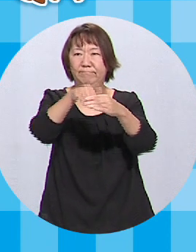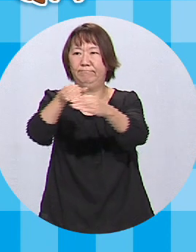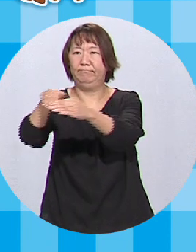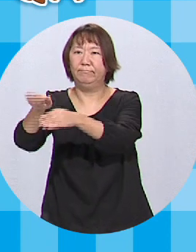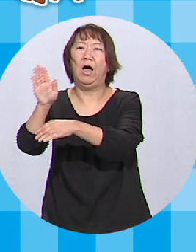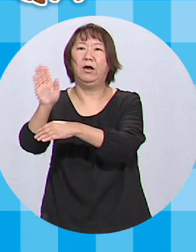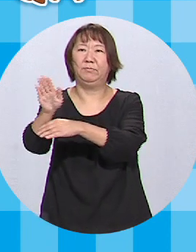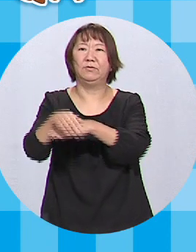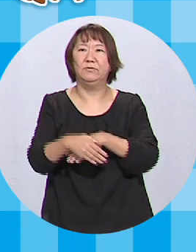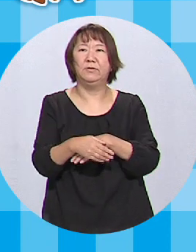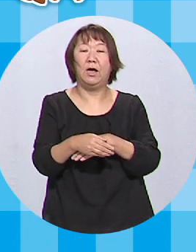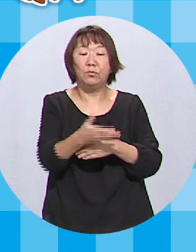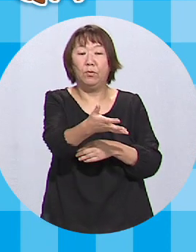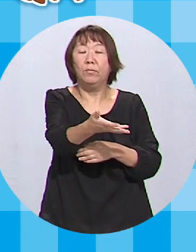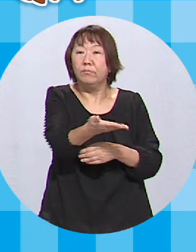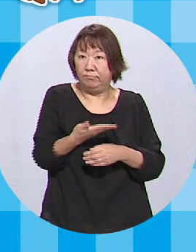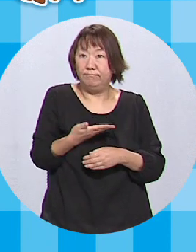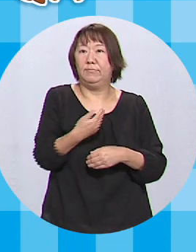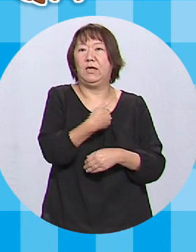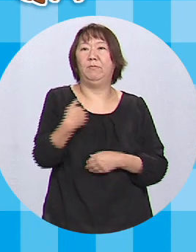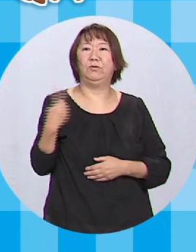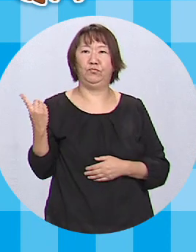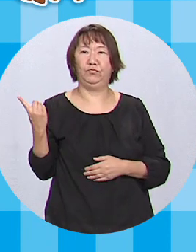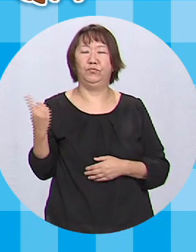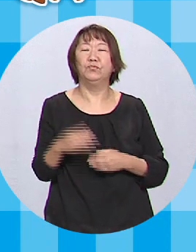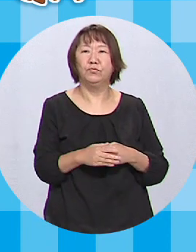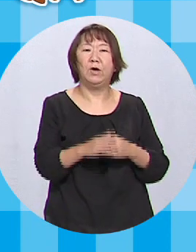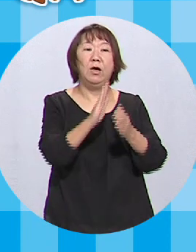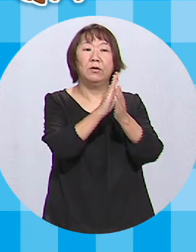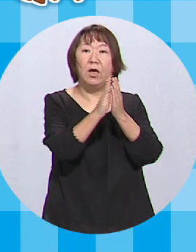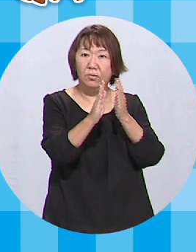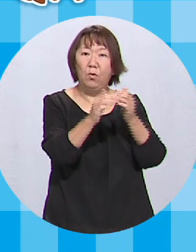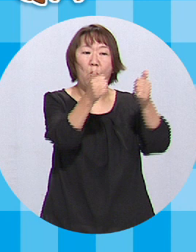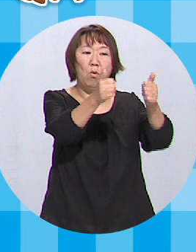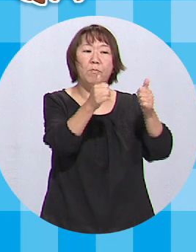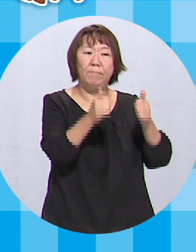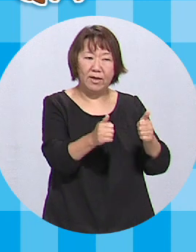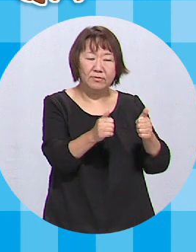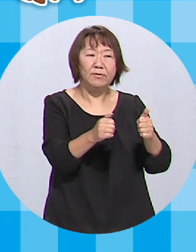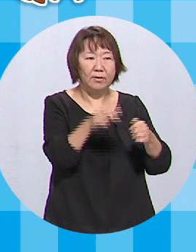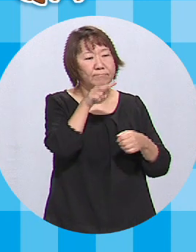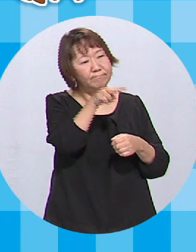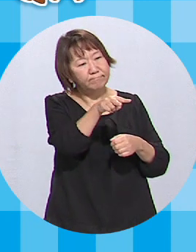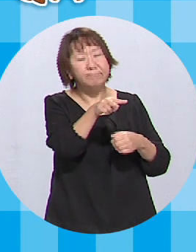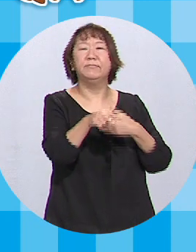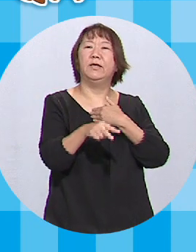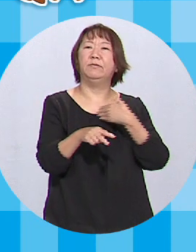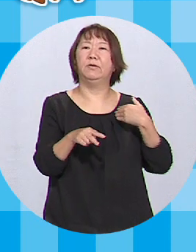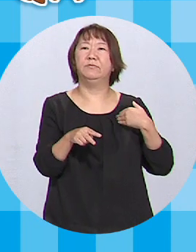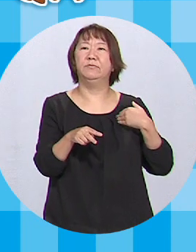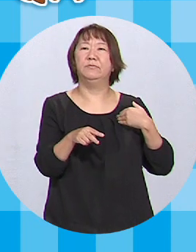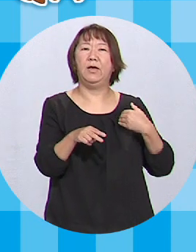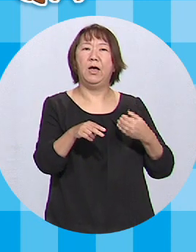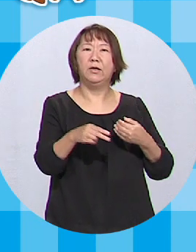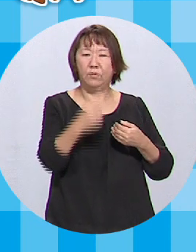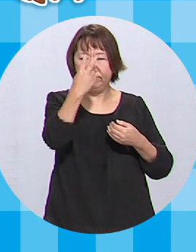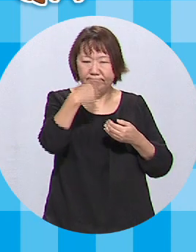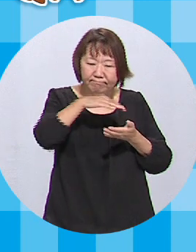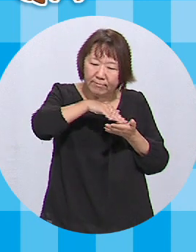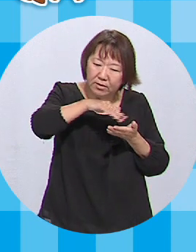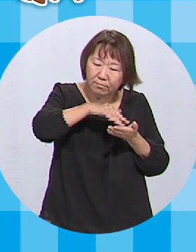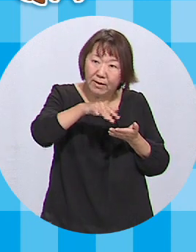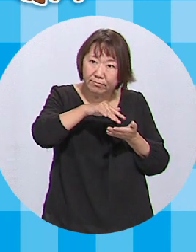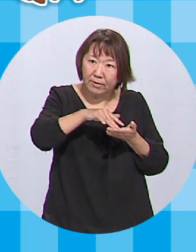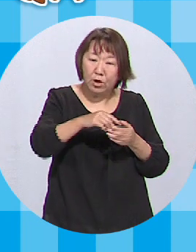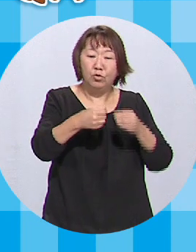か、ご覧のところで入手できます。また県のホームページでもご覧になれます。展示版の発行など詳しく